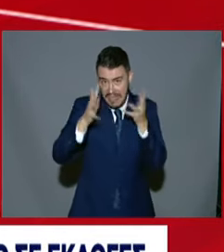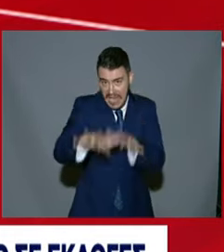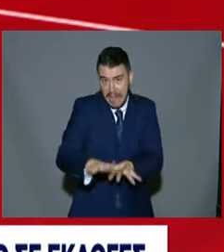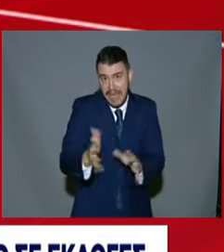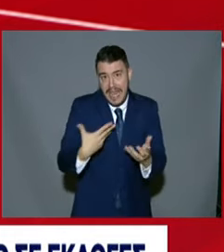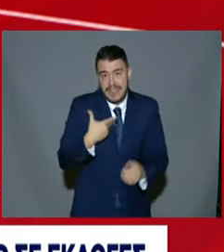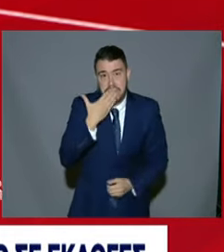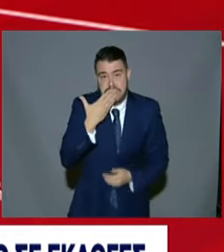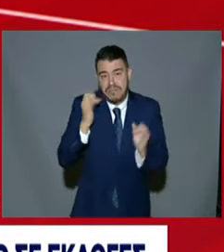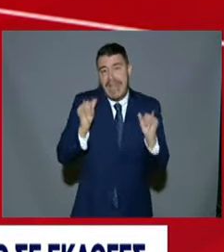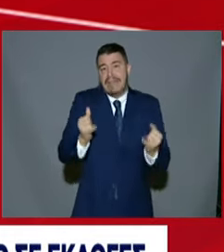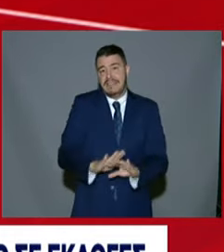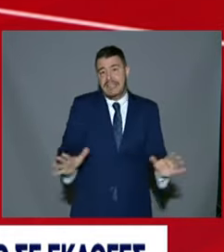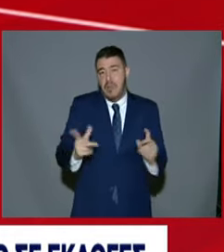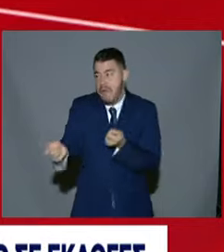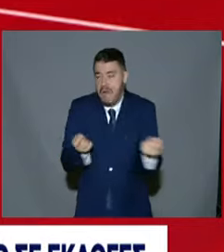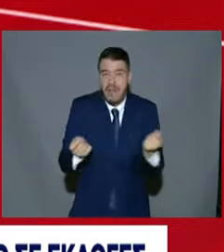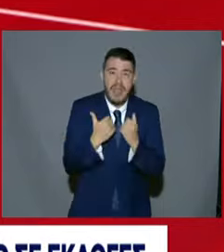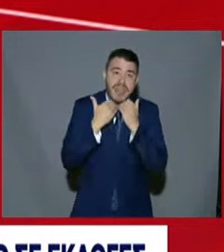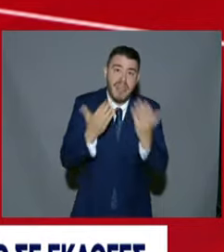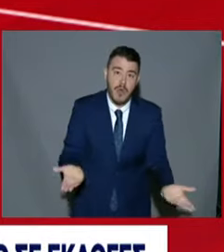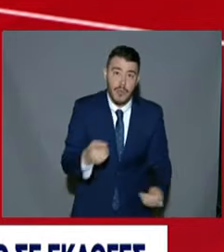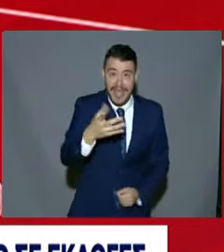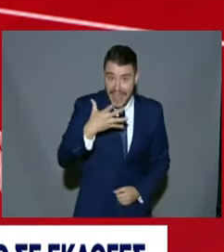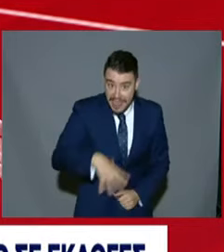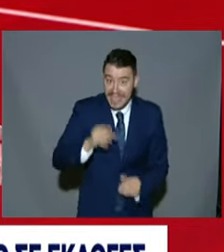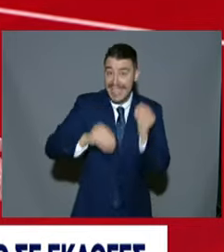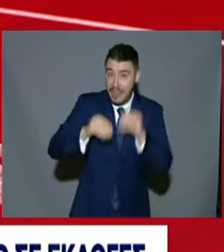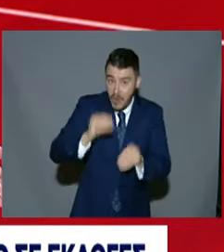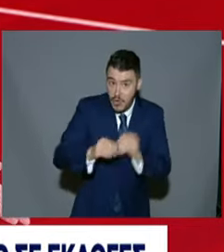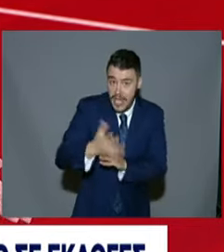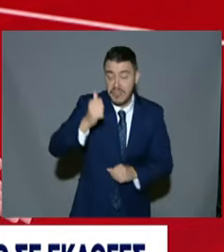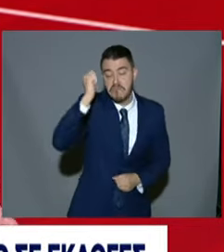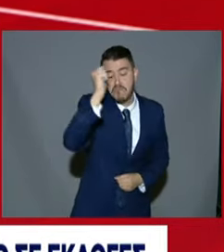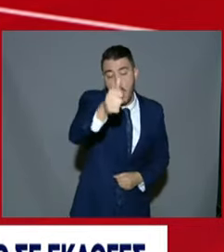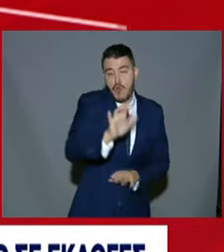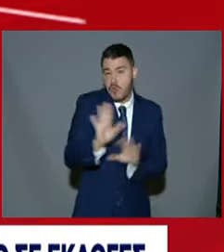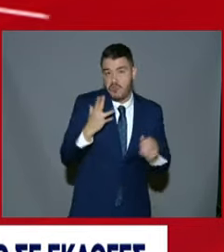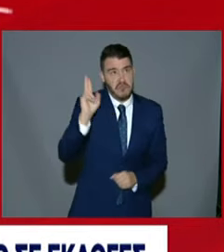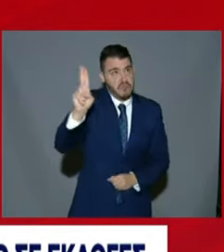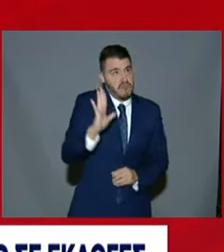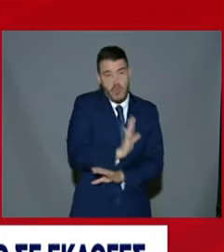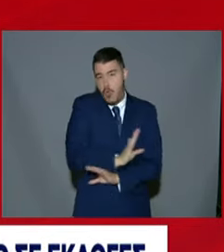εκλογές. Επομένως, αν θες εκλογές, κάντε, είπα, μόνος σου, πρόεδρε.